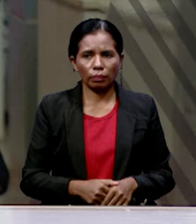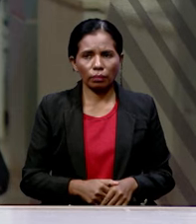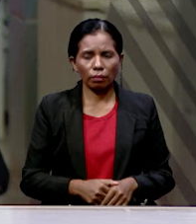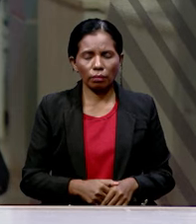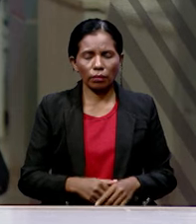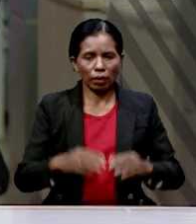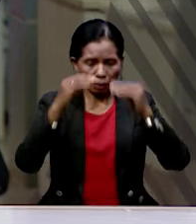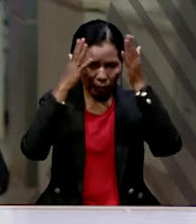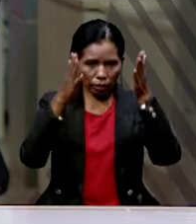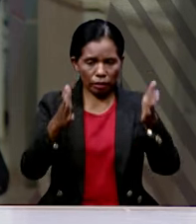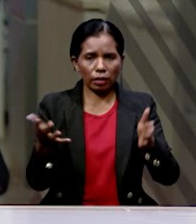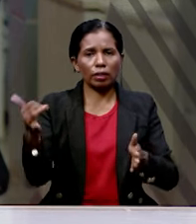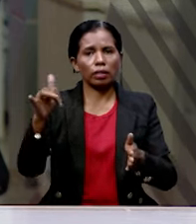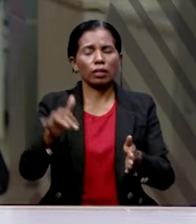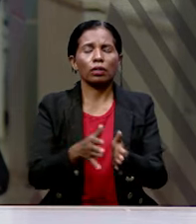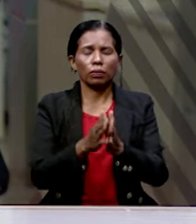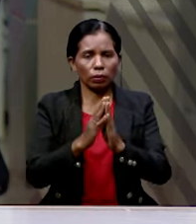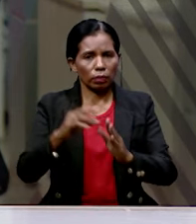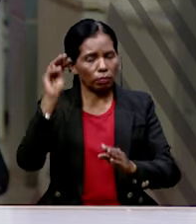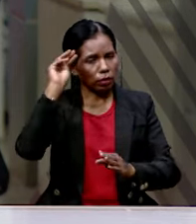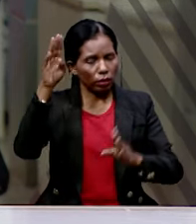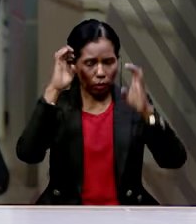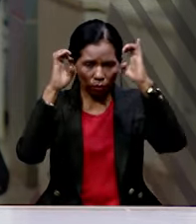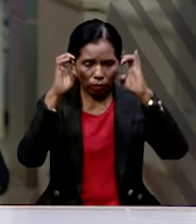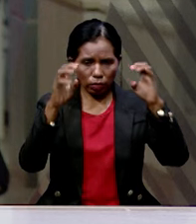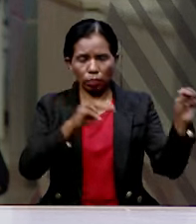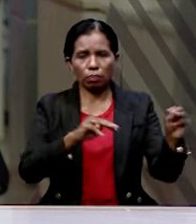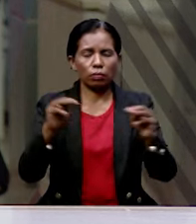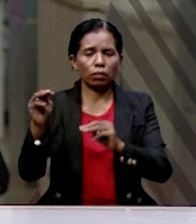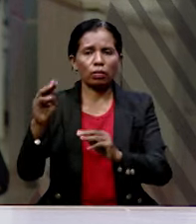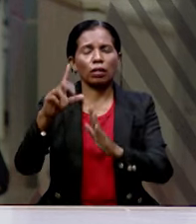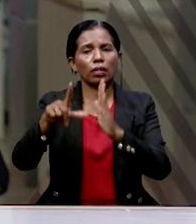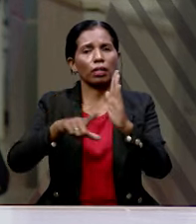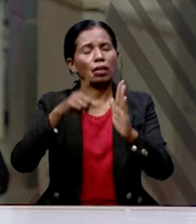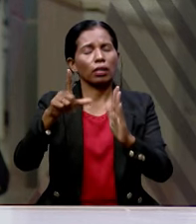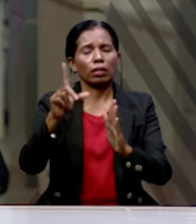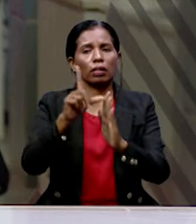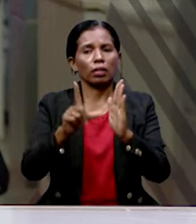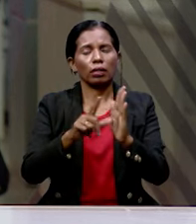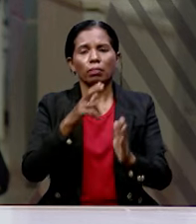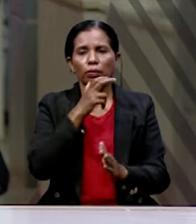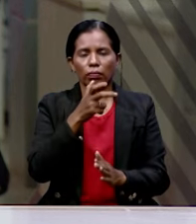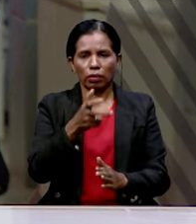Professor Ciro Russo, Ministério da Educação, atumuda currículo Rodelian Português.